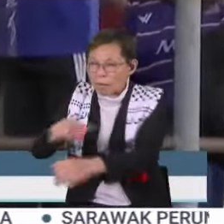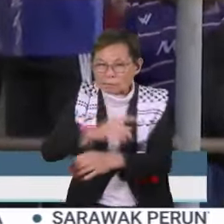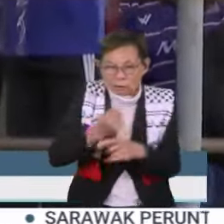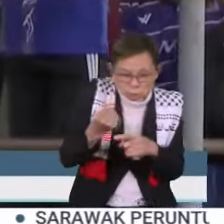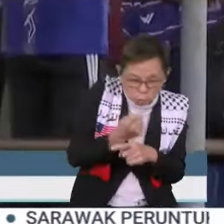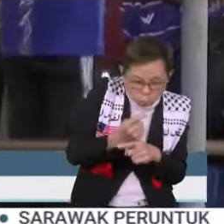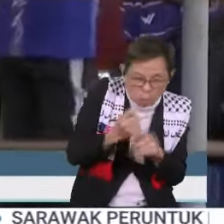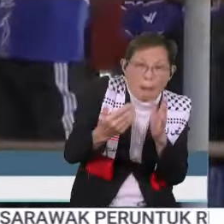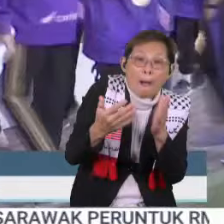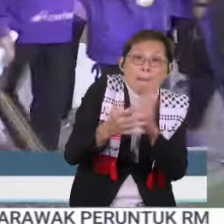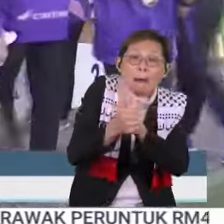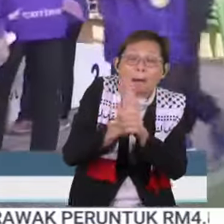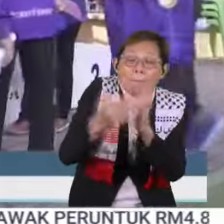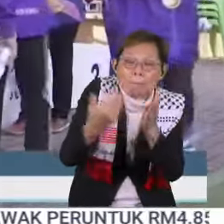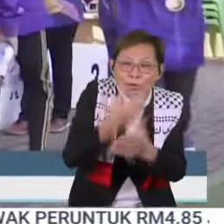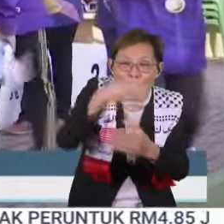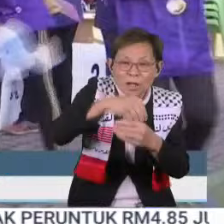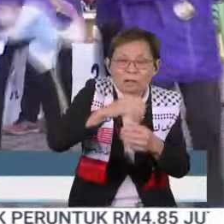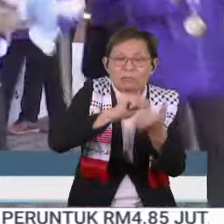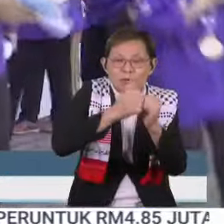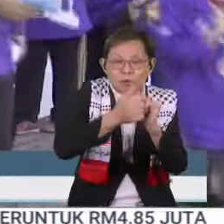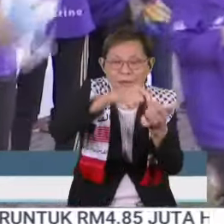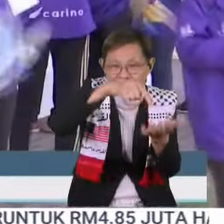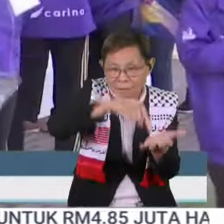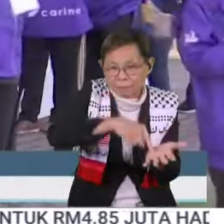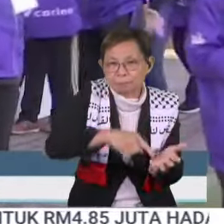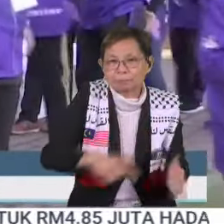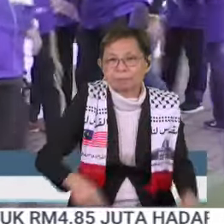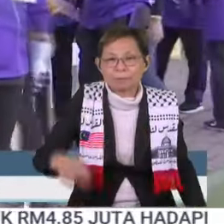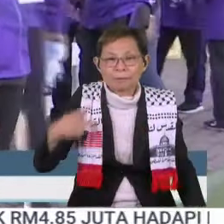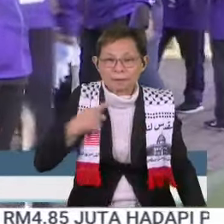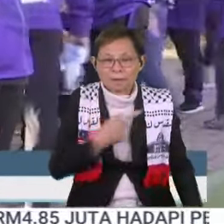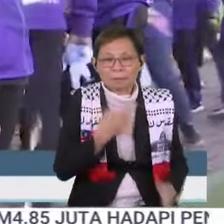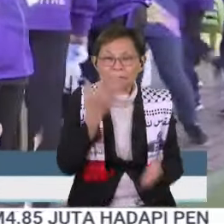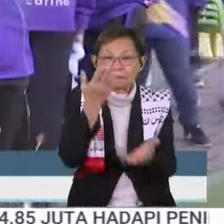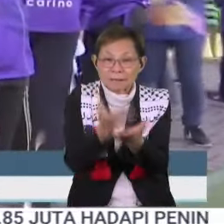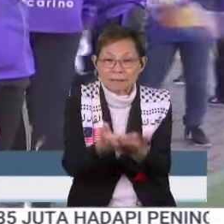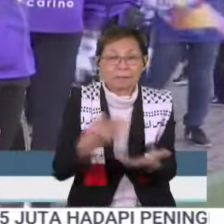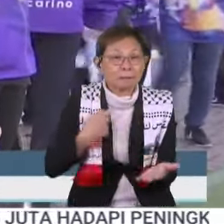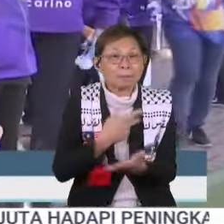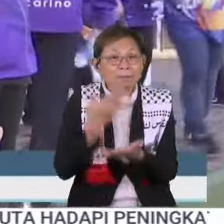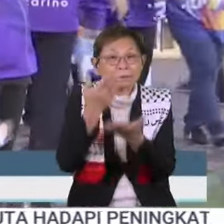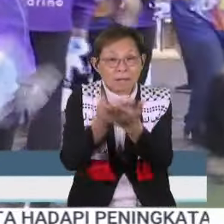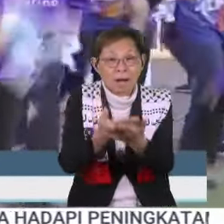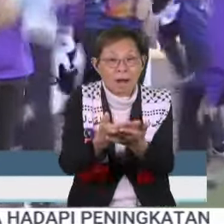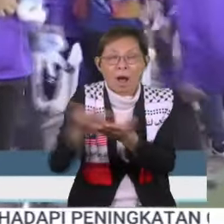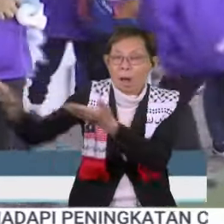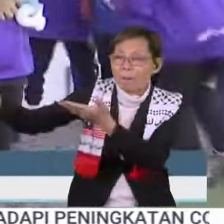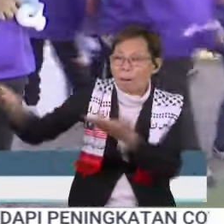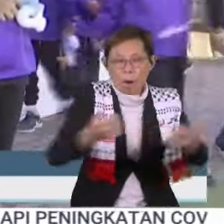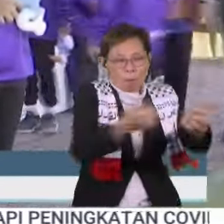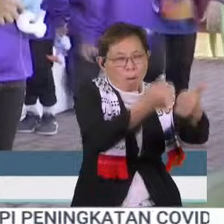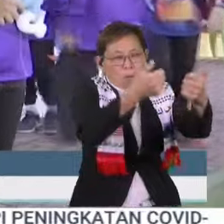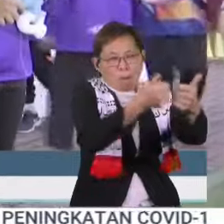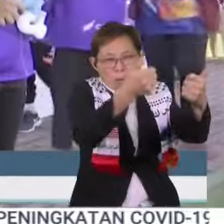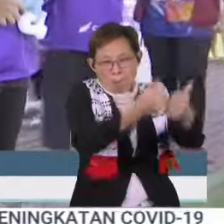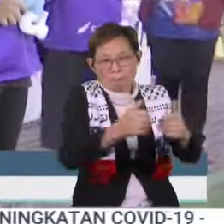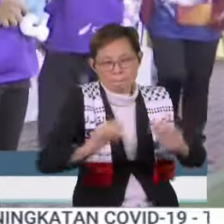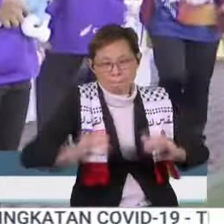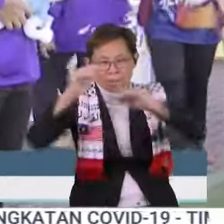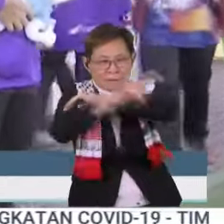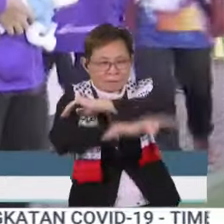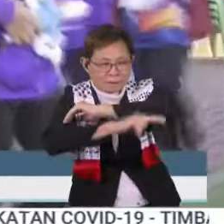dalam sukan ini. Kita bercadang akan membawa beberapa kejohanan yang seperti peringkat negeri